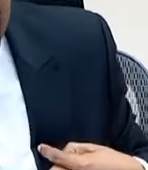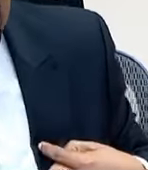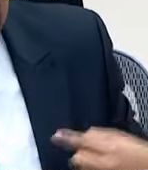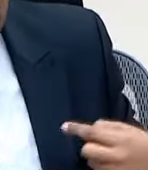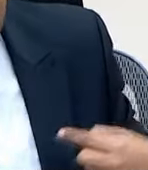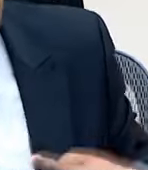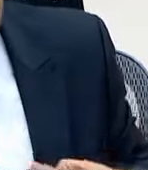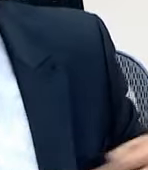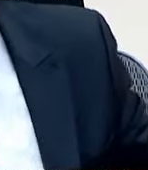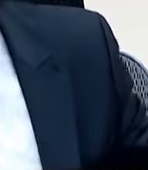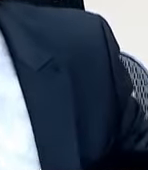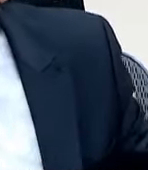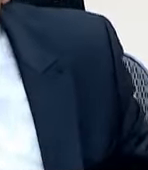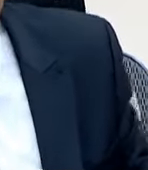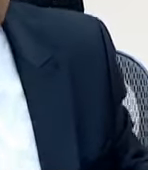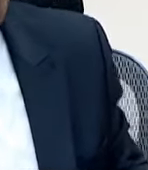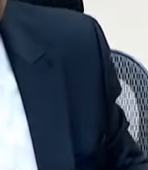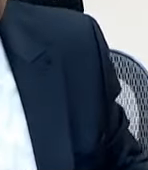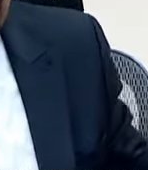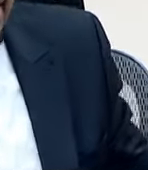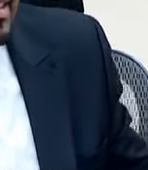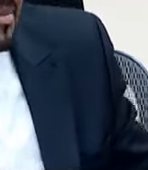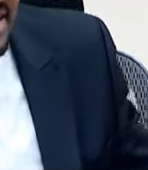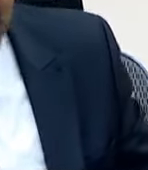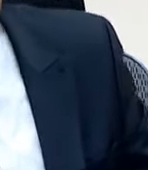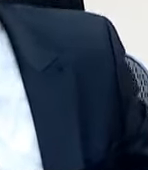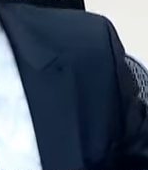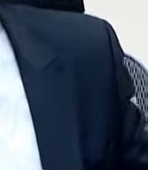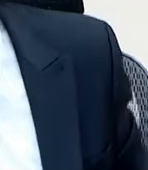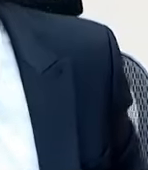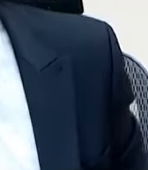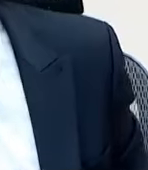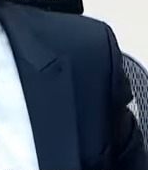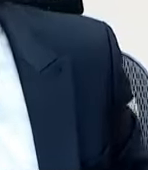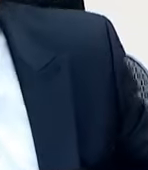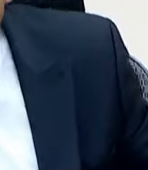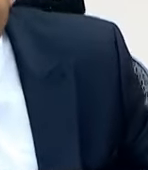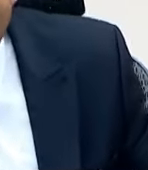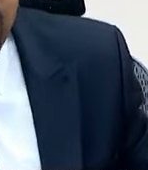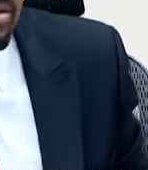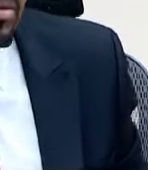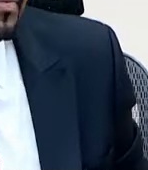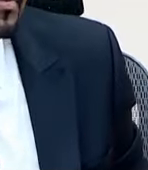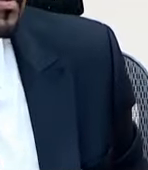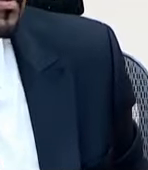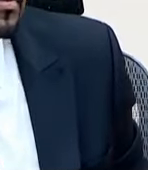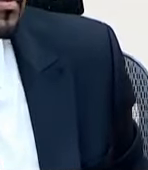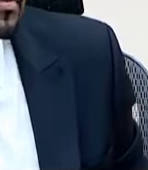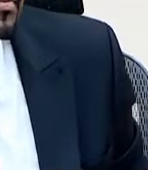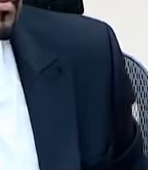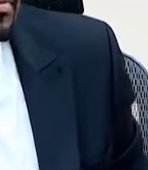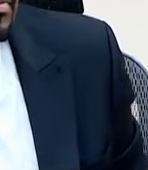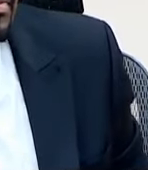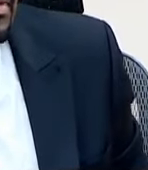እኛ እንኳን የምንመረጥ ሰዎች የማናደርገውን 7-9 ሰዓት ቆሞ ለይት አልገባም ብሎ